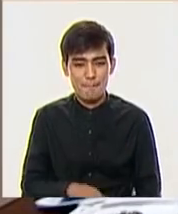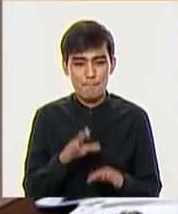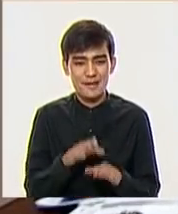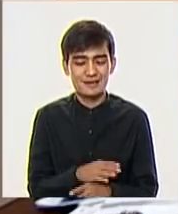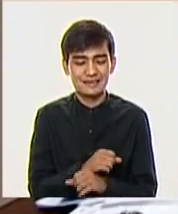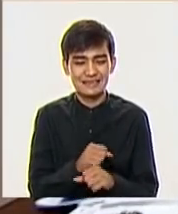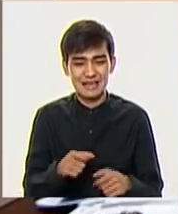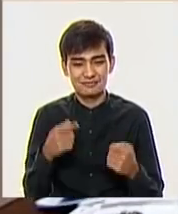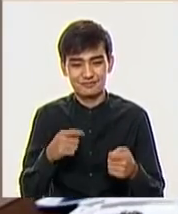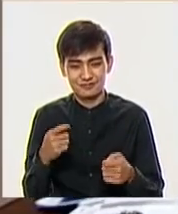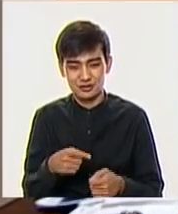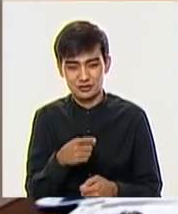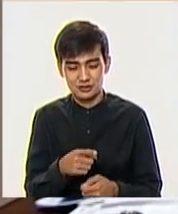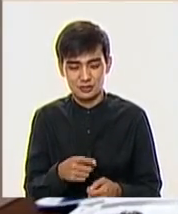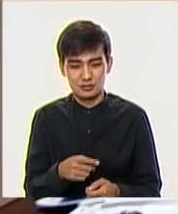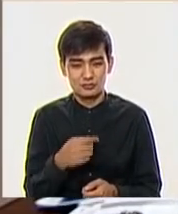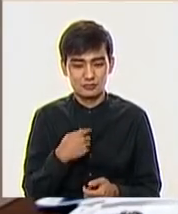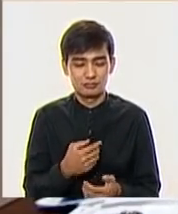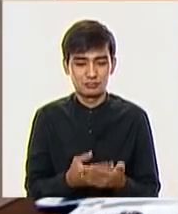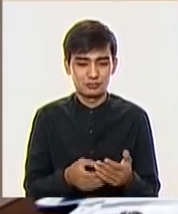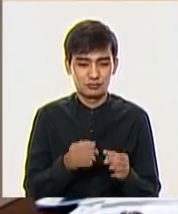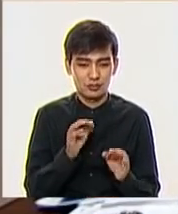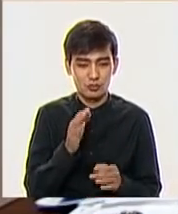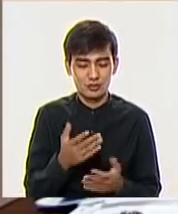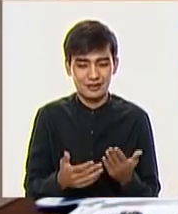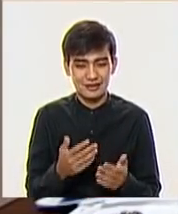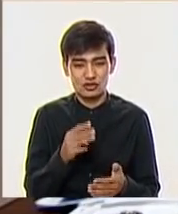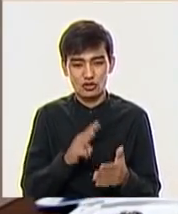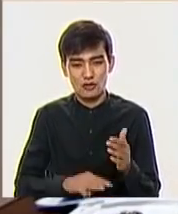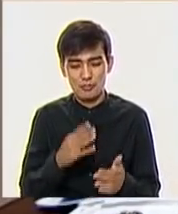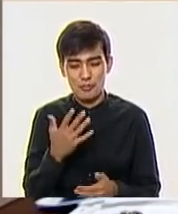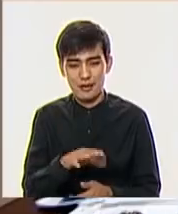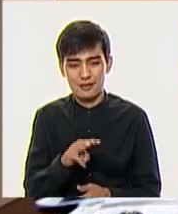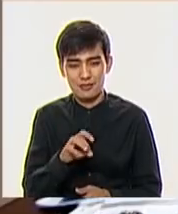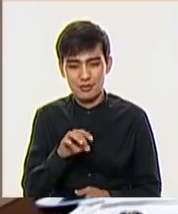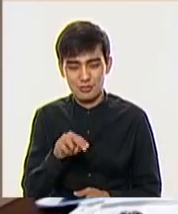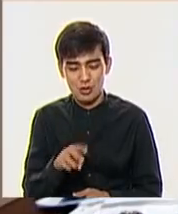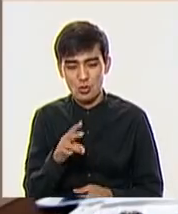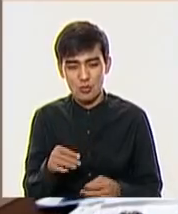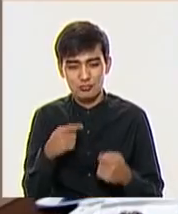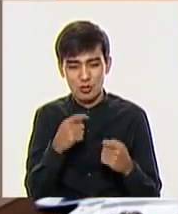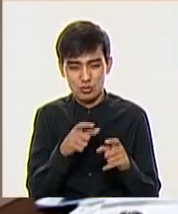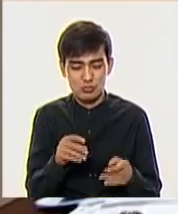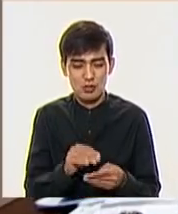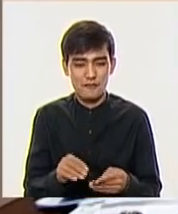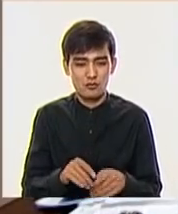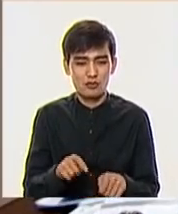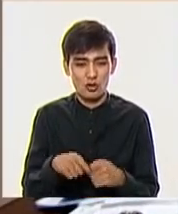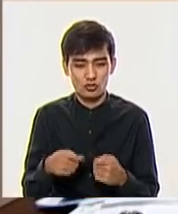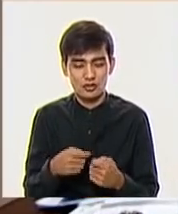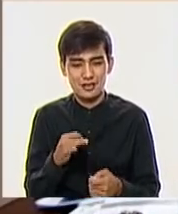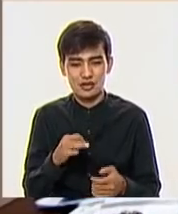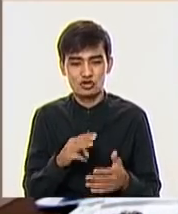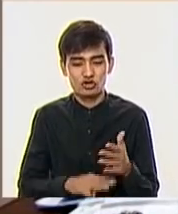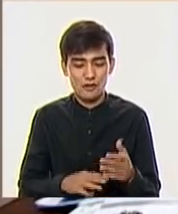Торговля в неустановленном месте влечет предупреждение или штраф в размере 5 МРП. Но продавцы нарушают и повторно. Тогда штраф увеличивается